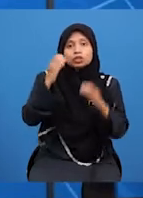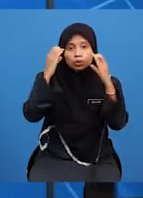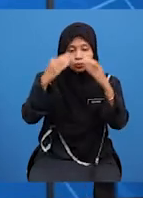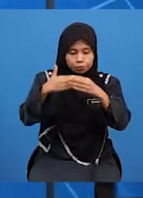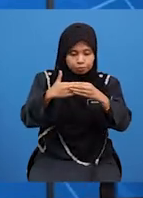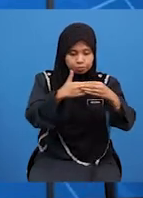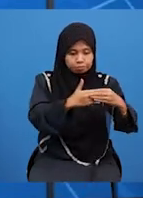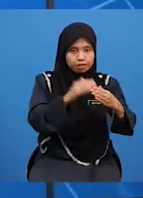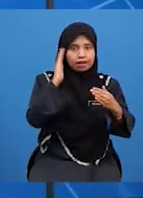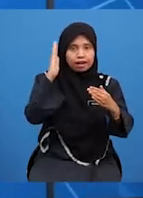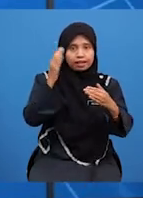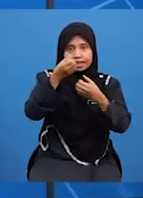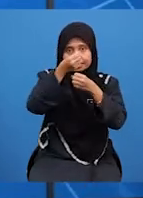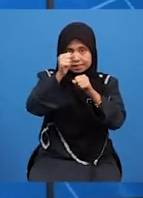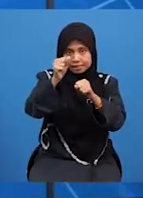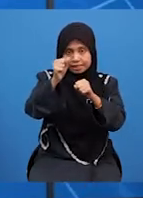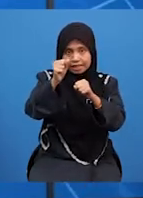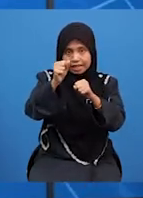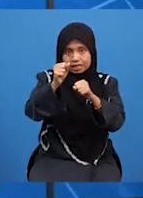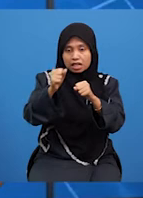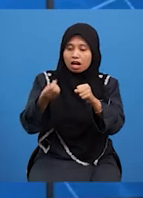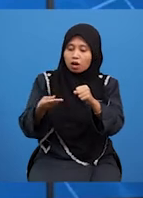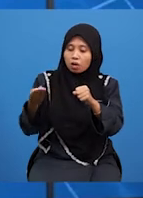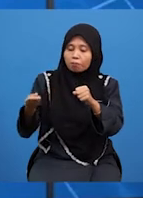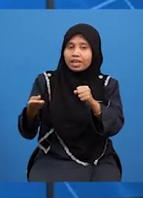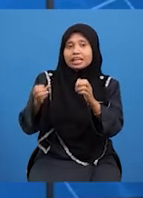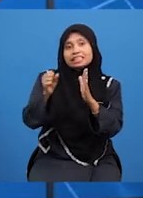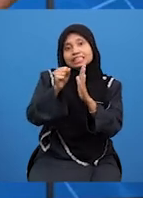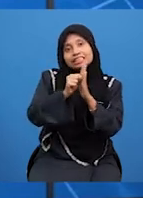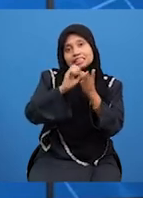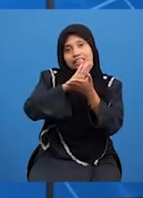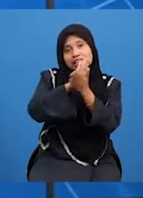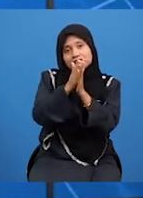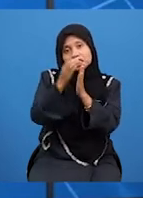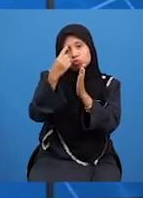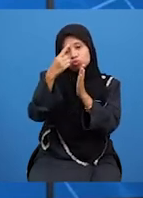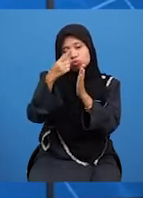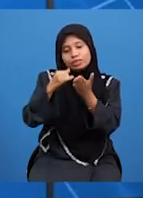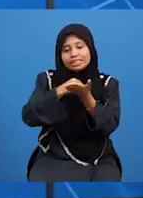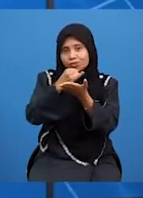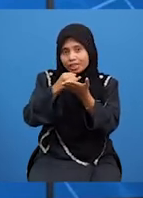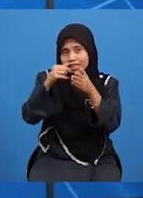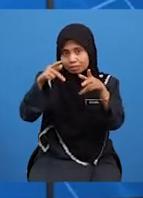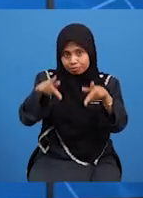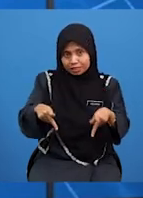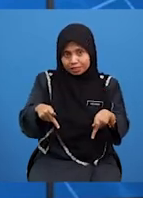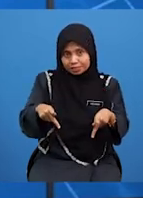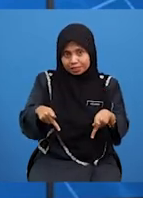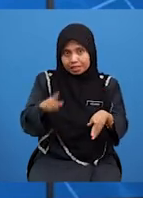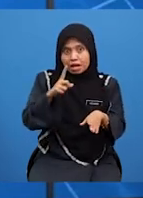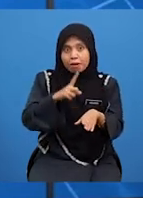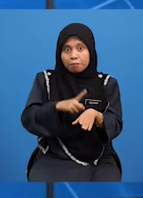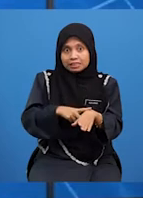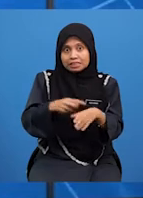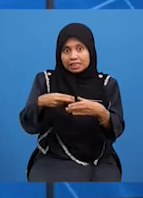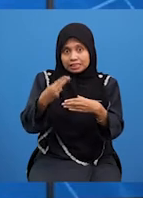pembimbing akan menyediakan objek sejadi dan objek buatan manusia untuk dilukis oleh pelajar. Semasa penghasilan